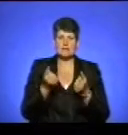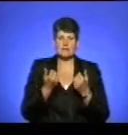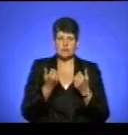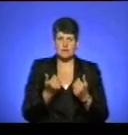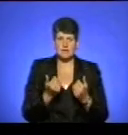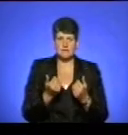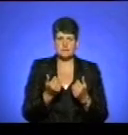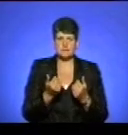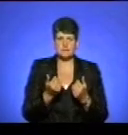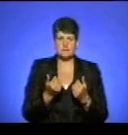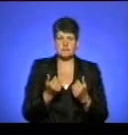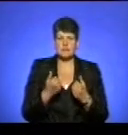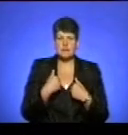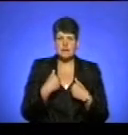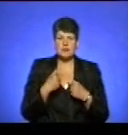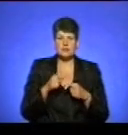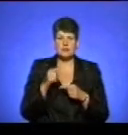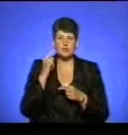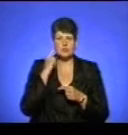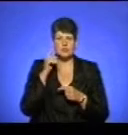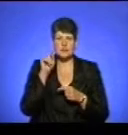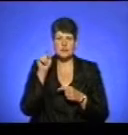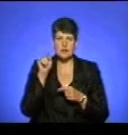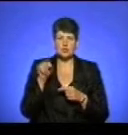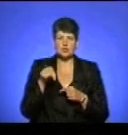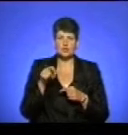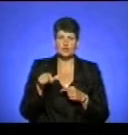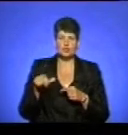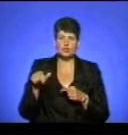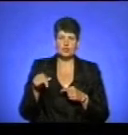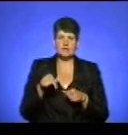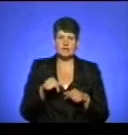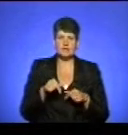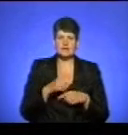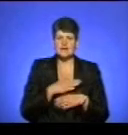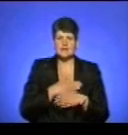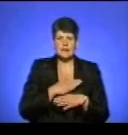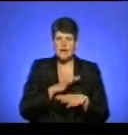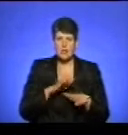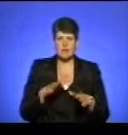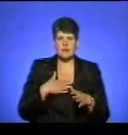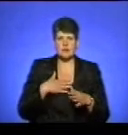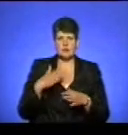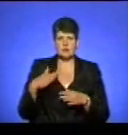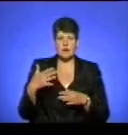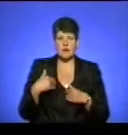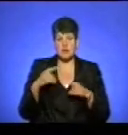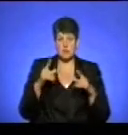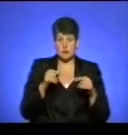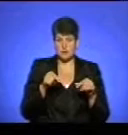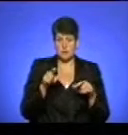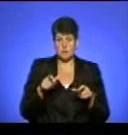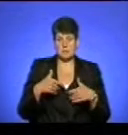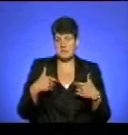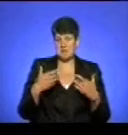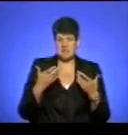А воно, ну, я так начулася, там казали, що тут люди такі, що вони не люблять нашу сторону, а я приїхала, тут люди